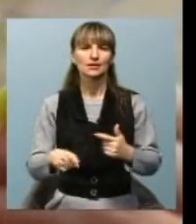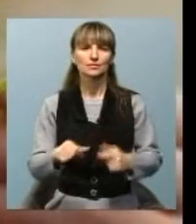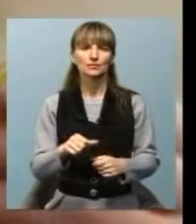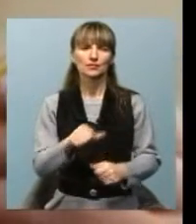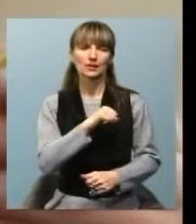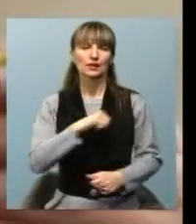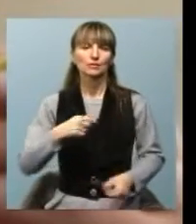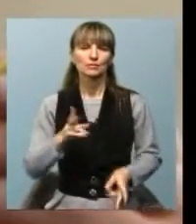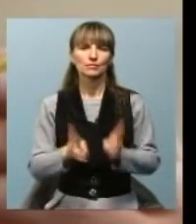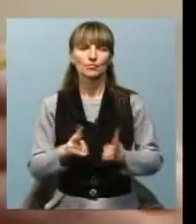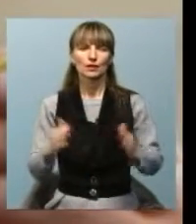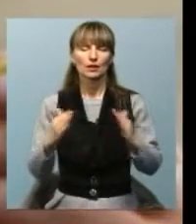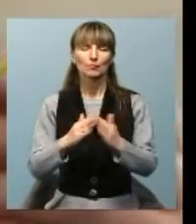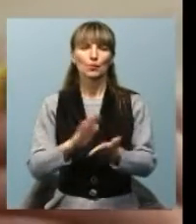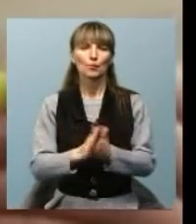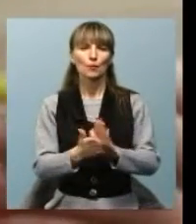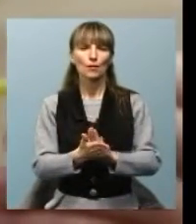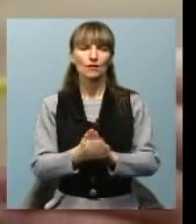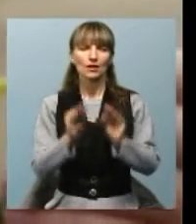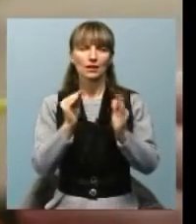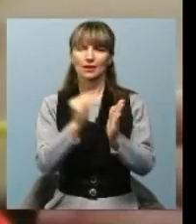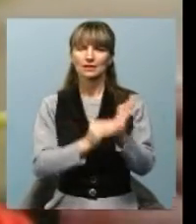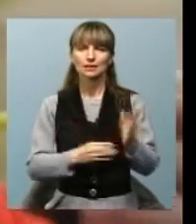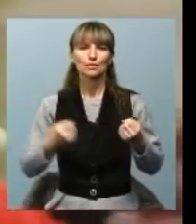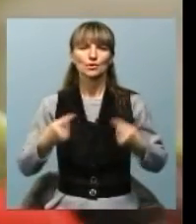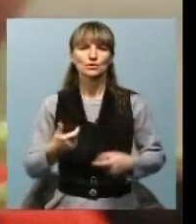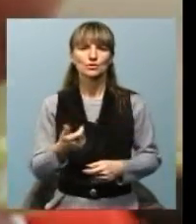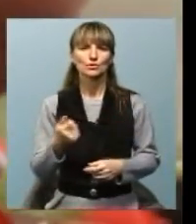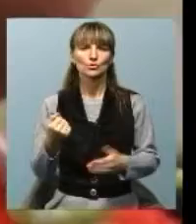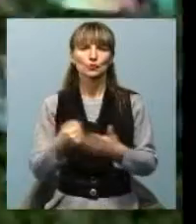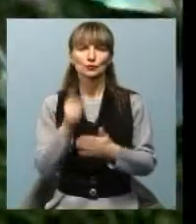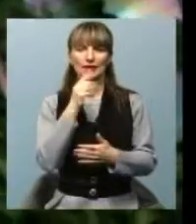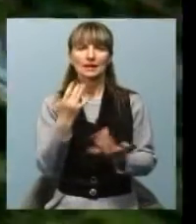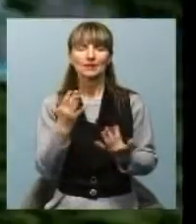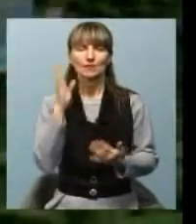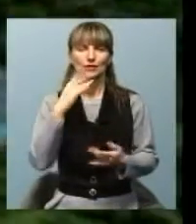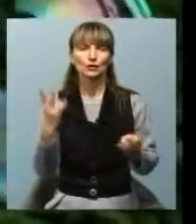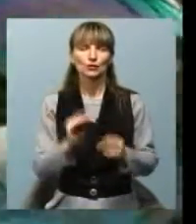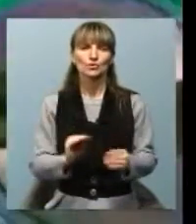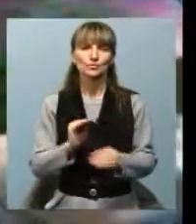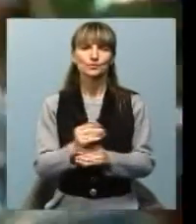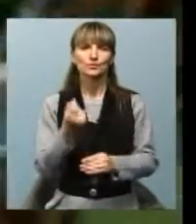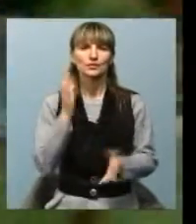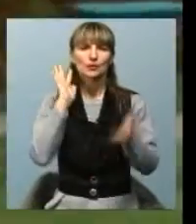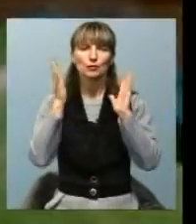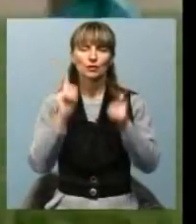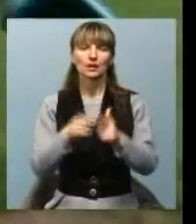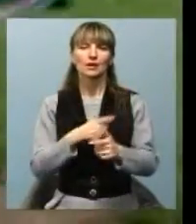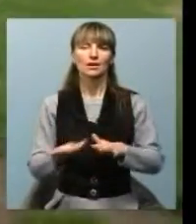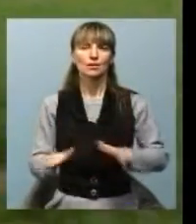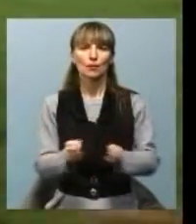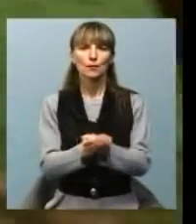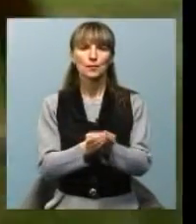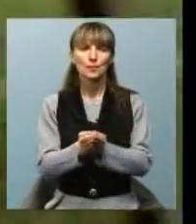запросто приготувати у домашніх умовах. Рецепт простий. До невеликої кількості води треба спочатку додати трохи шампуню чи рідкого